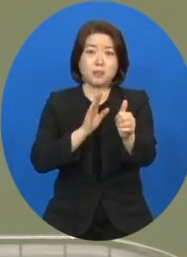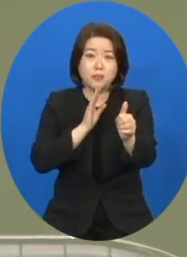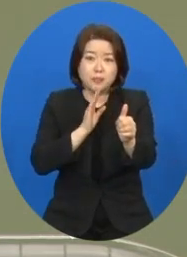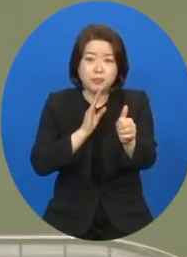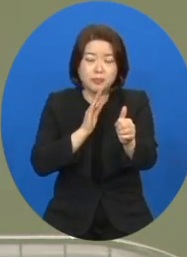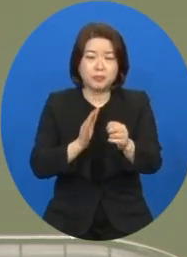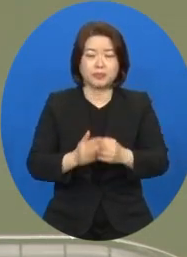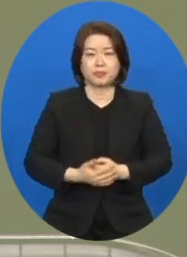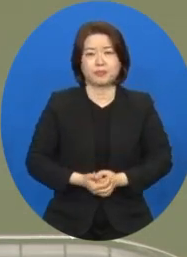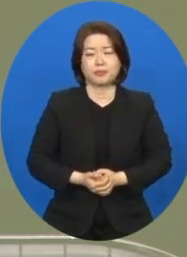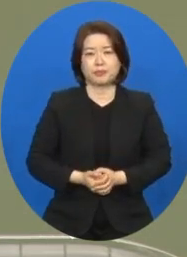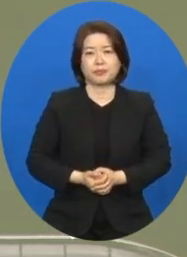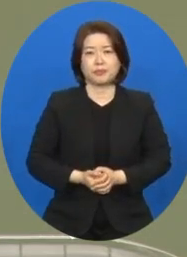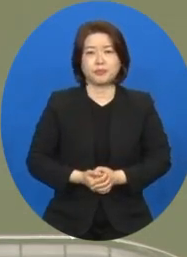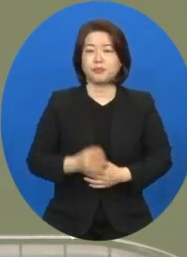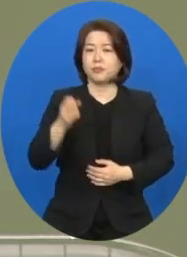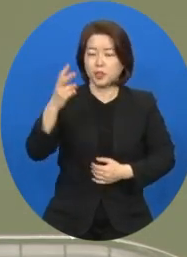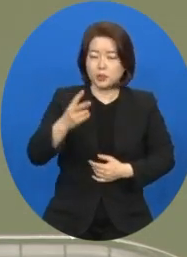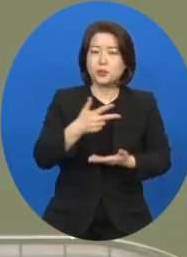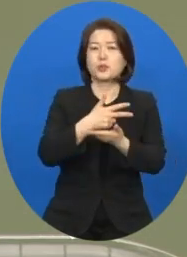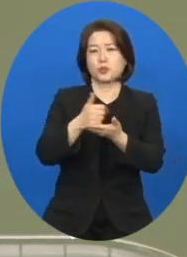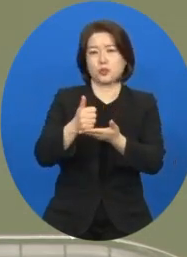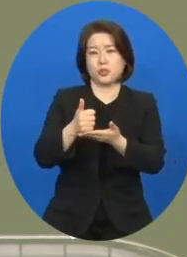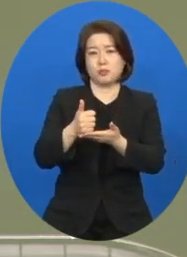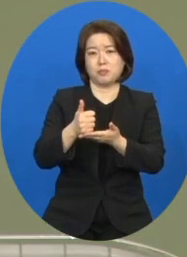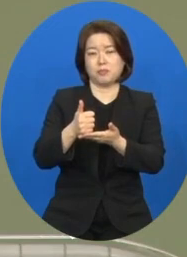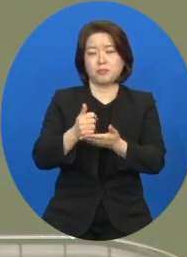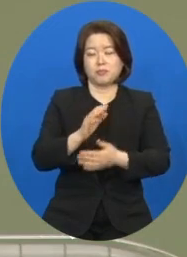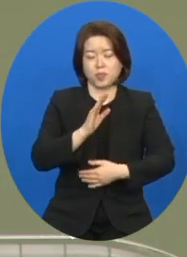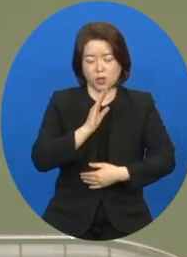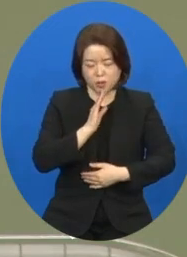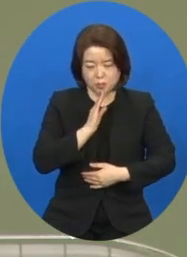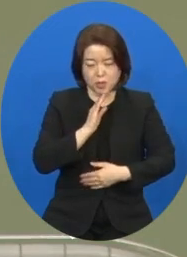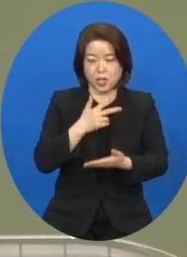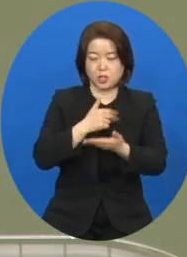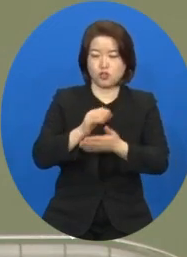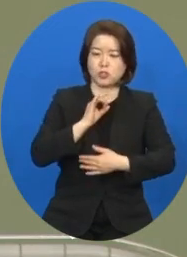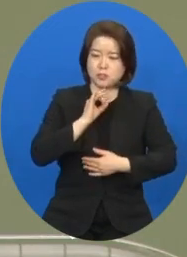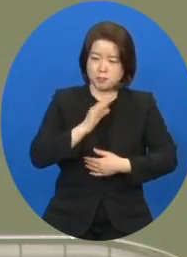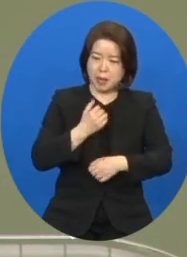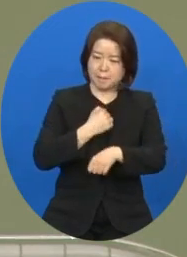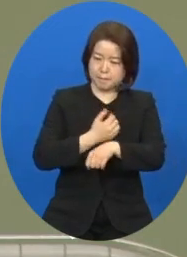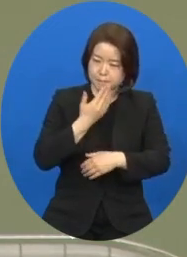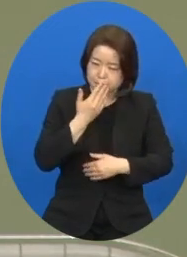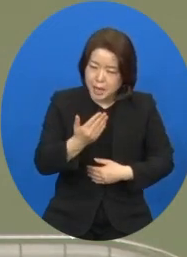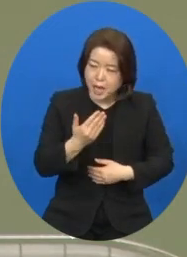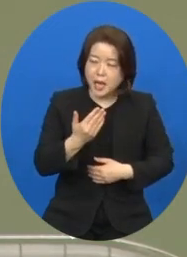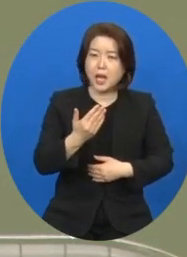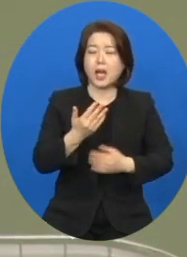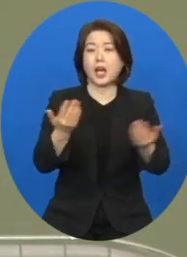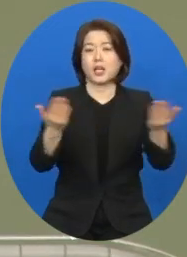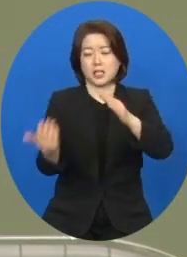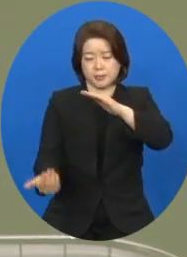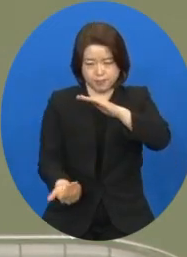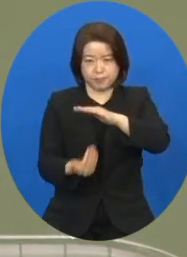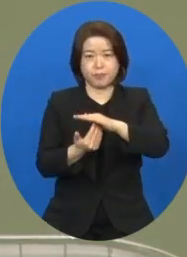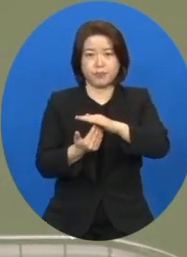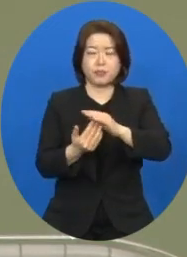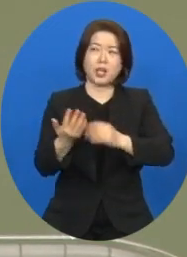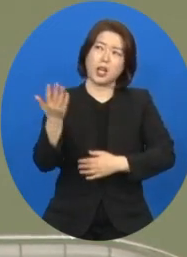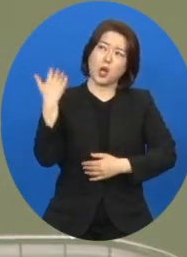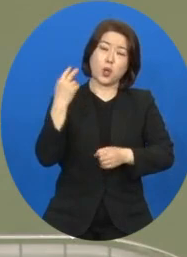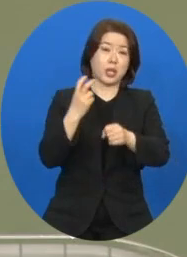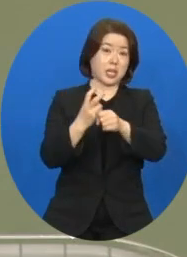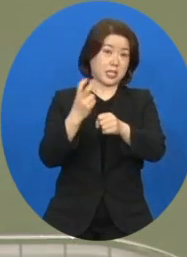것이었거든요. 그리고 주님께서 정말 주님만이 하시는 일을 이루신 거죠. 지난 20년